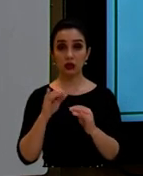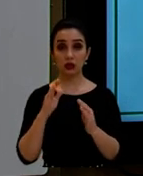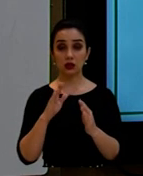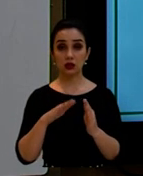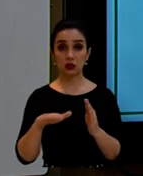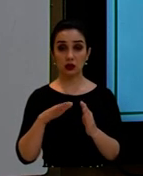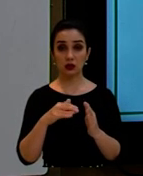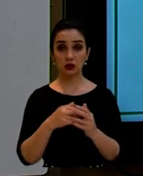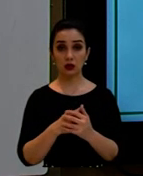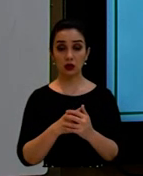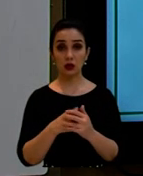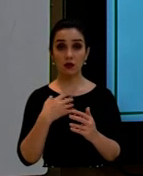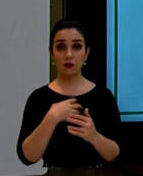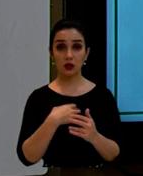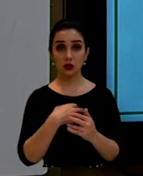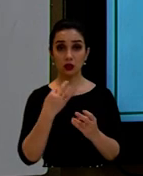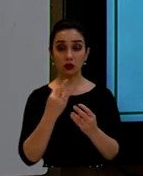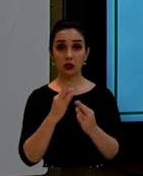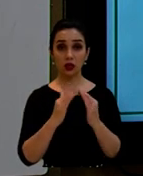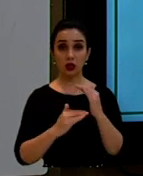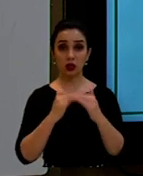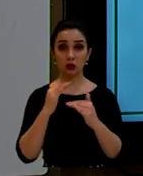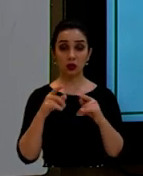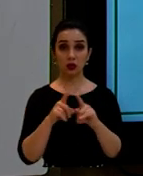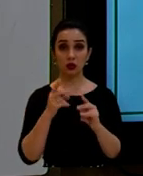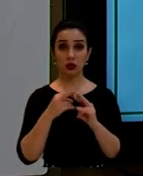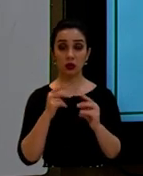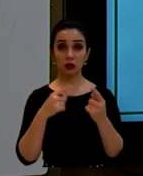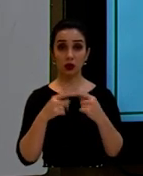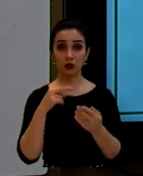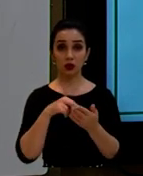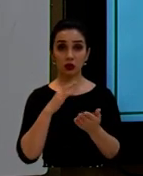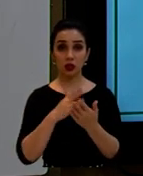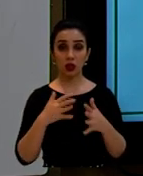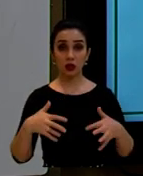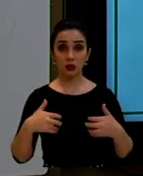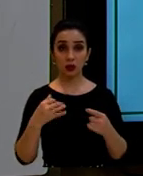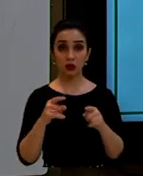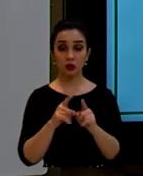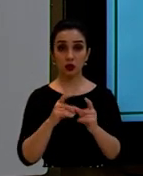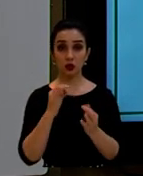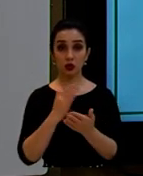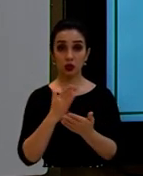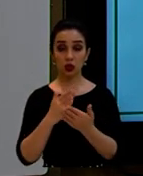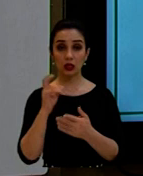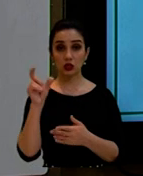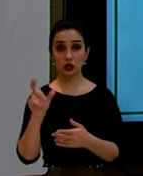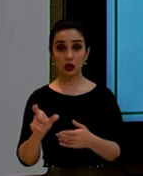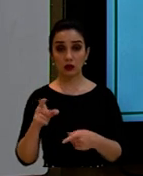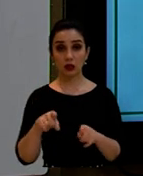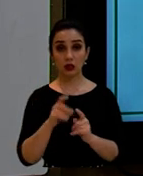среды. Важнейшим этапом на пути превращения обезьяноподобных существ в